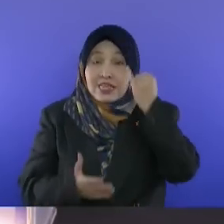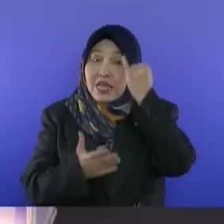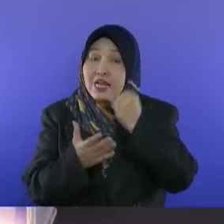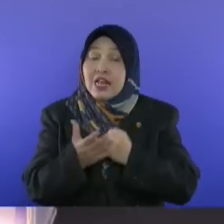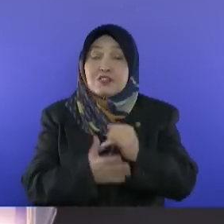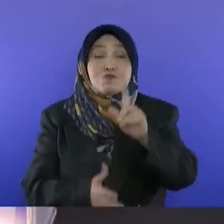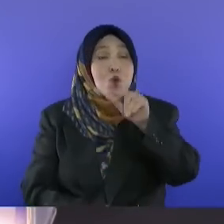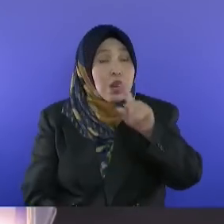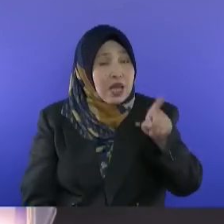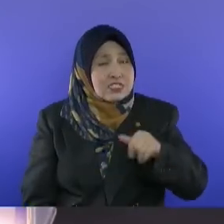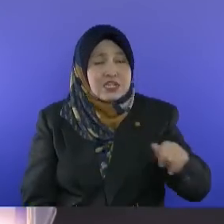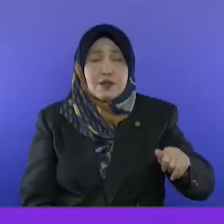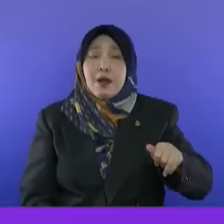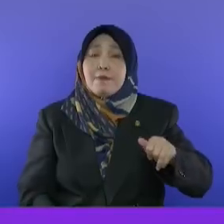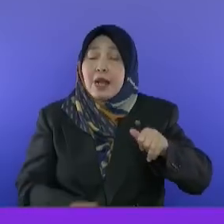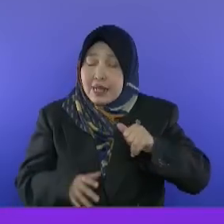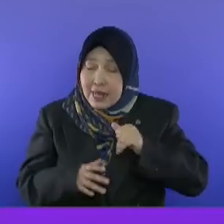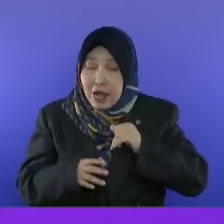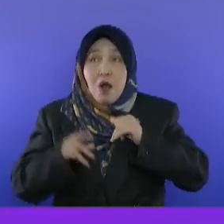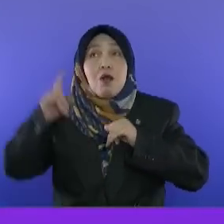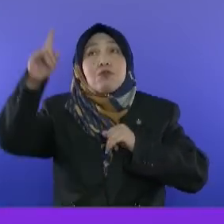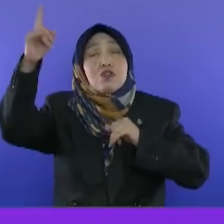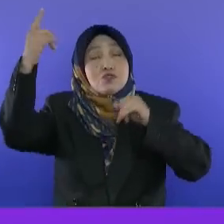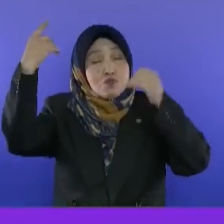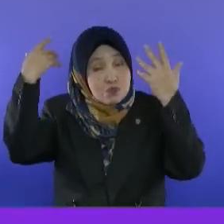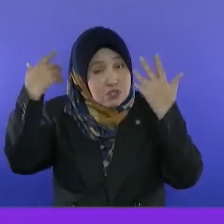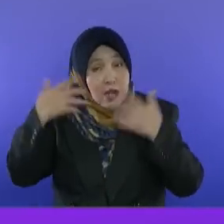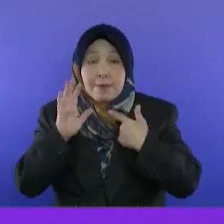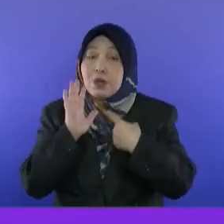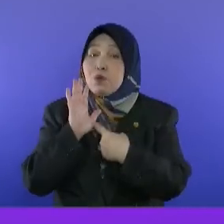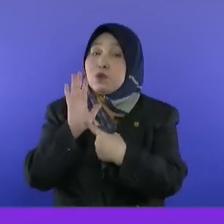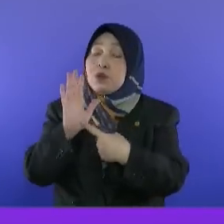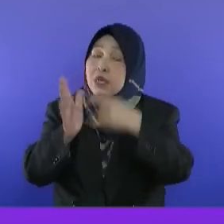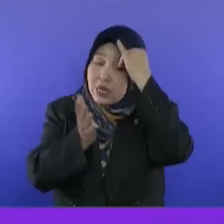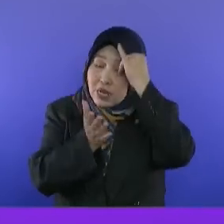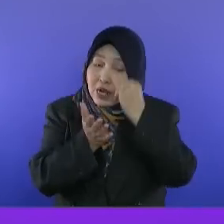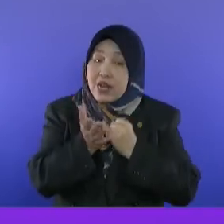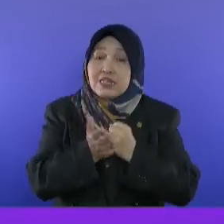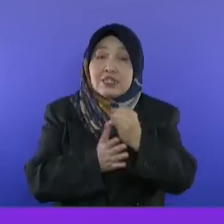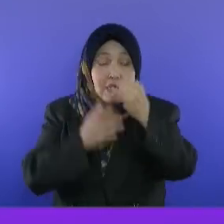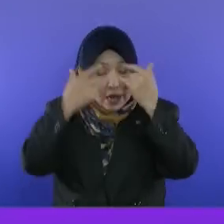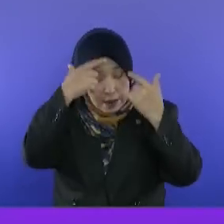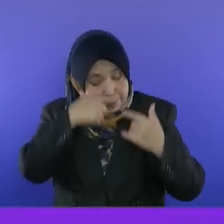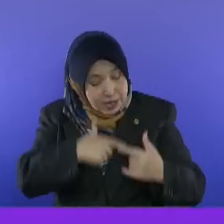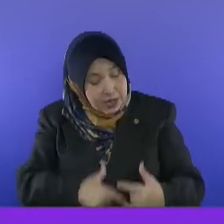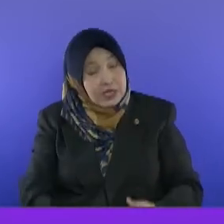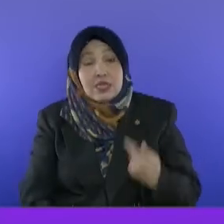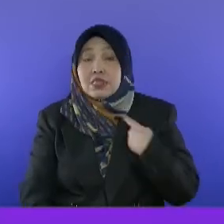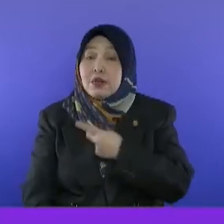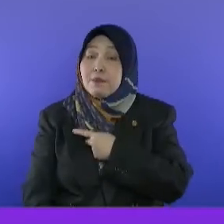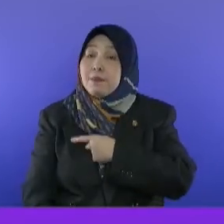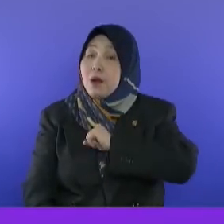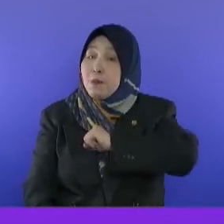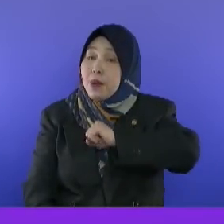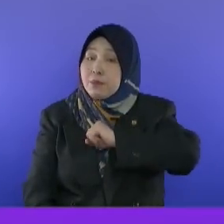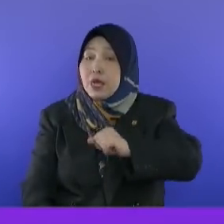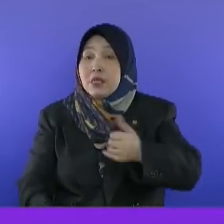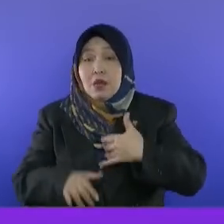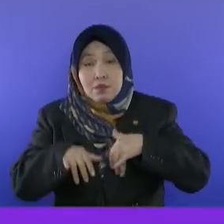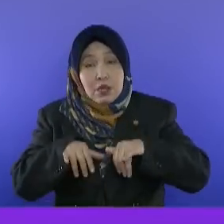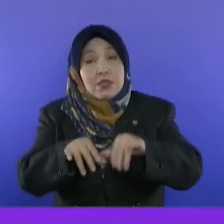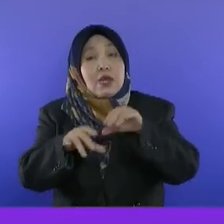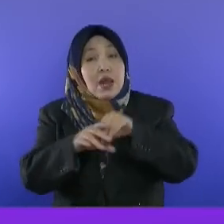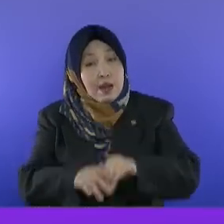ini di ikhlaskan Allah Allah mencampakkan keikhlasan dalam diri kita karena kita berjuang istikamah